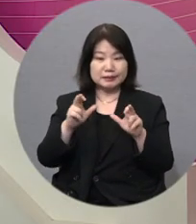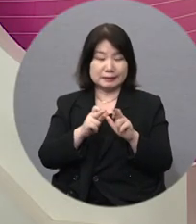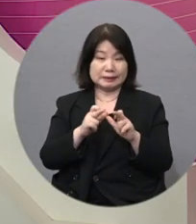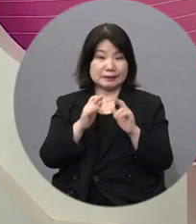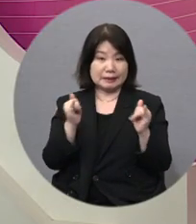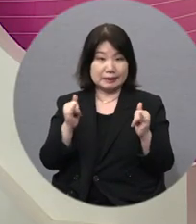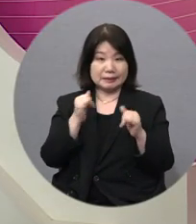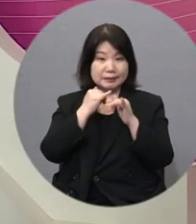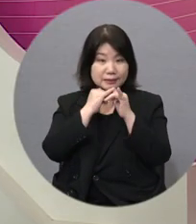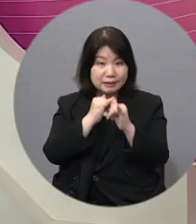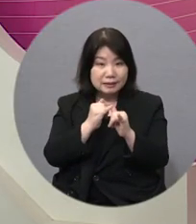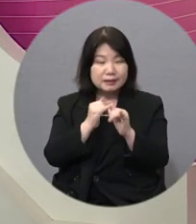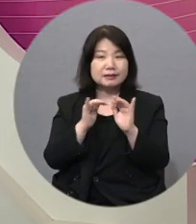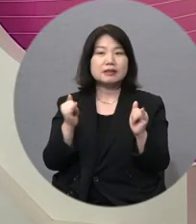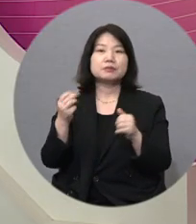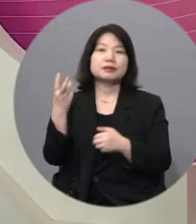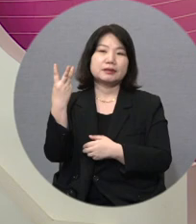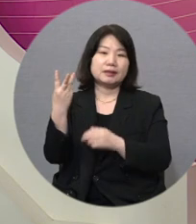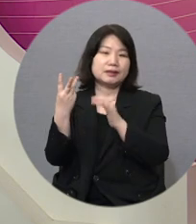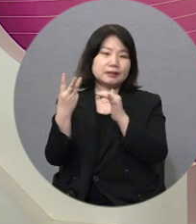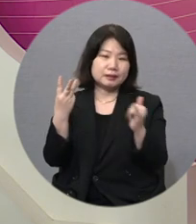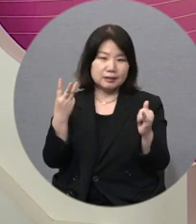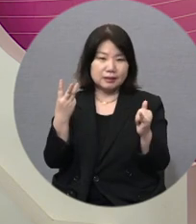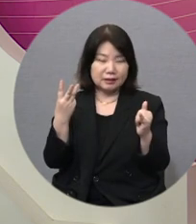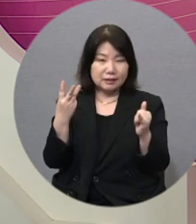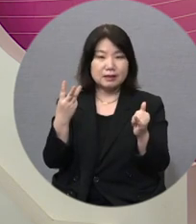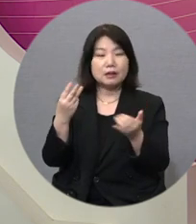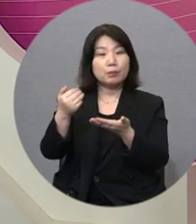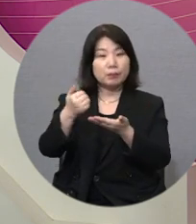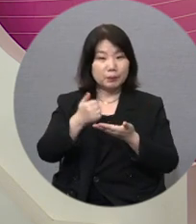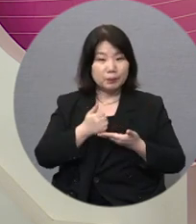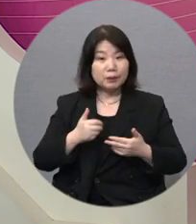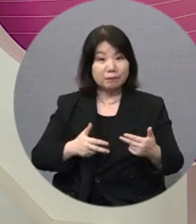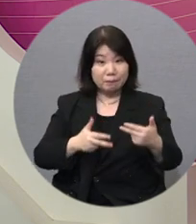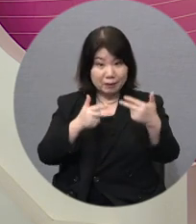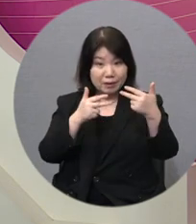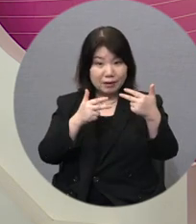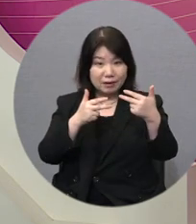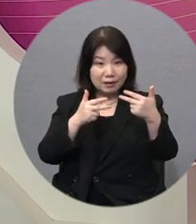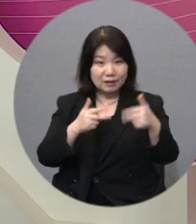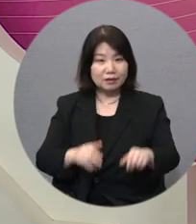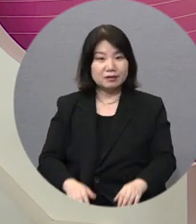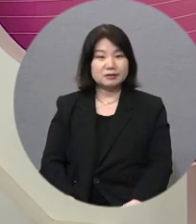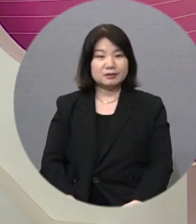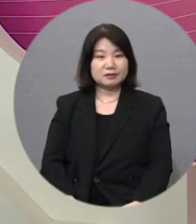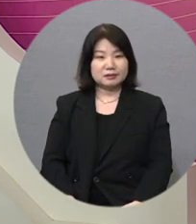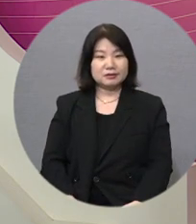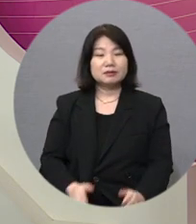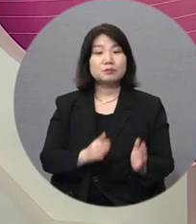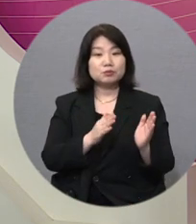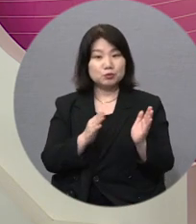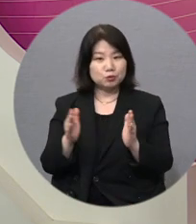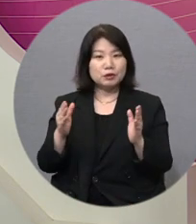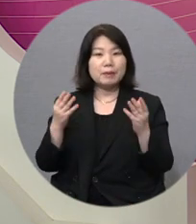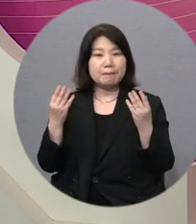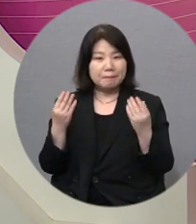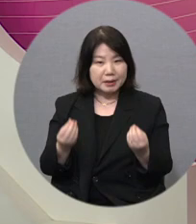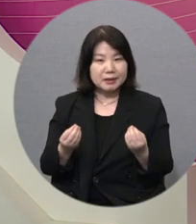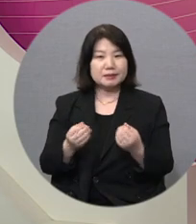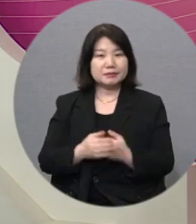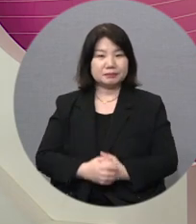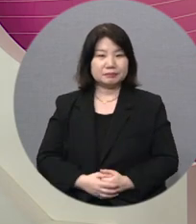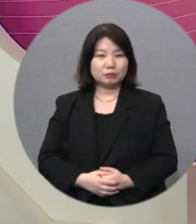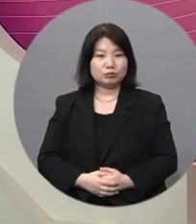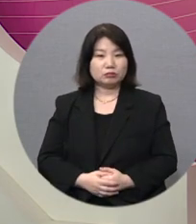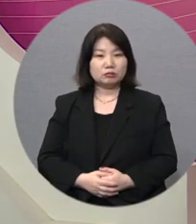수상하신 세 분을 모셔서 영상 통화로 진행을 해 본다고 말씀드렸잖아요 저희가 준비를 했습니다아네네 진짜